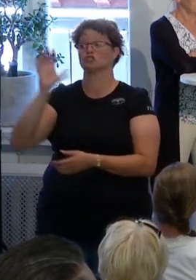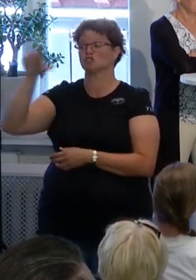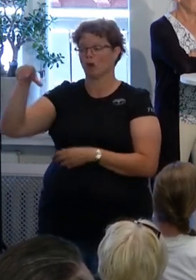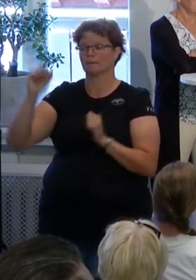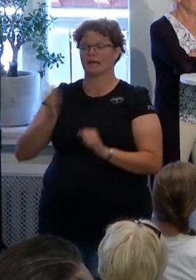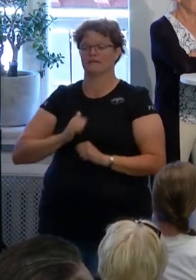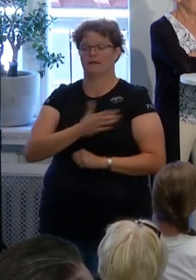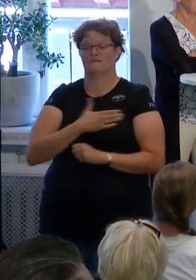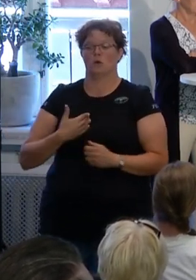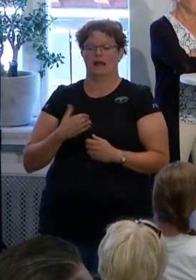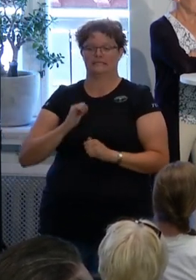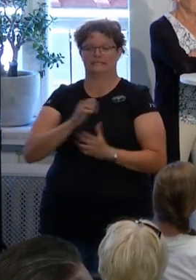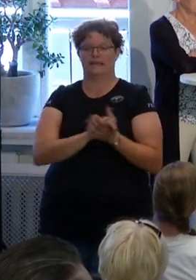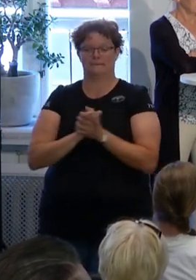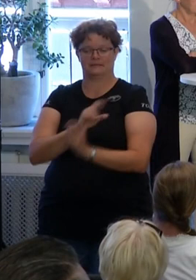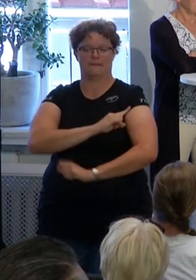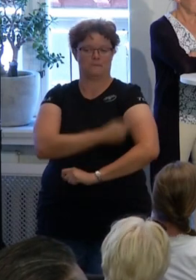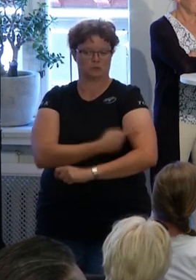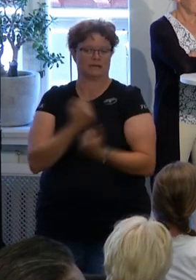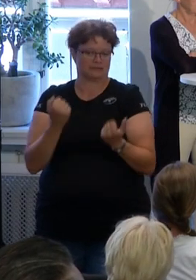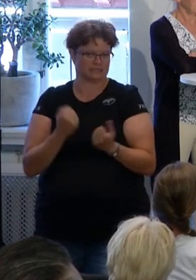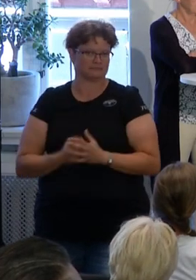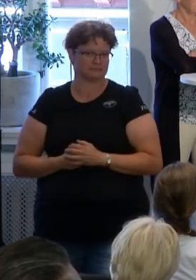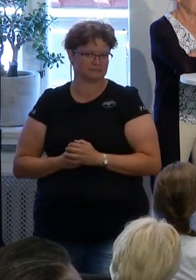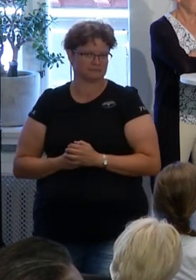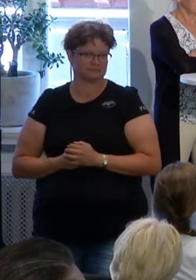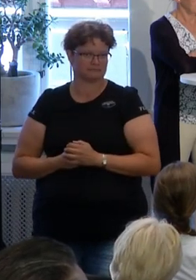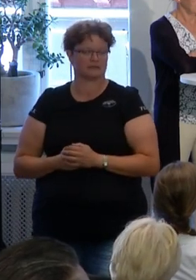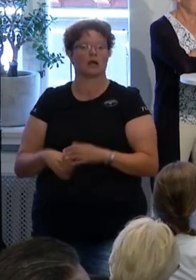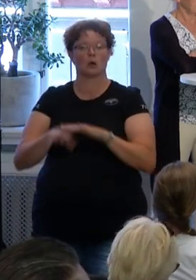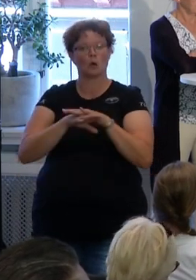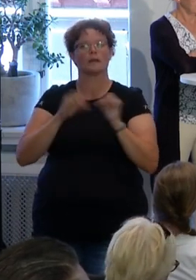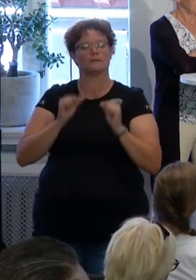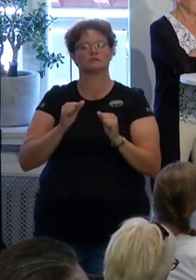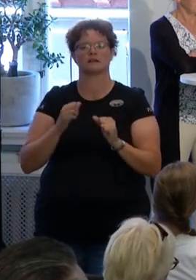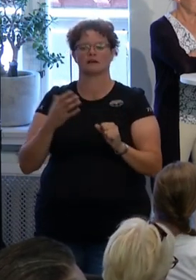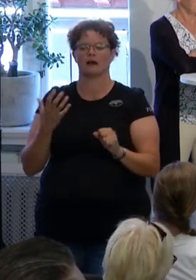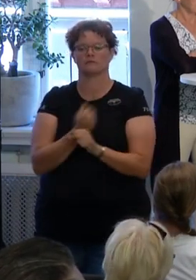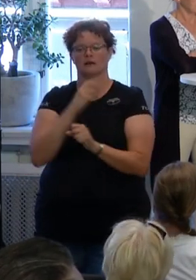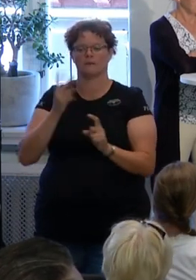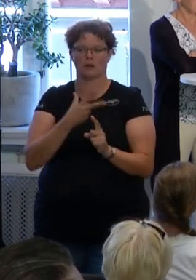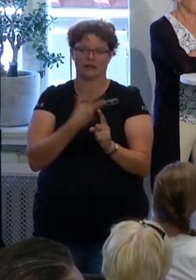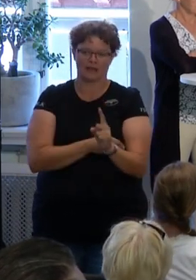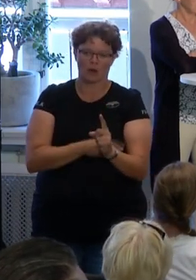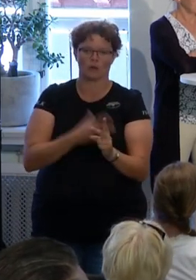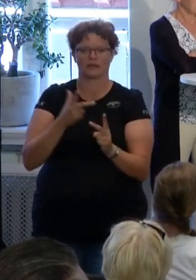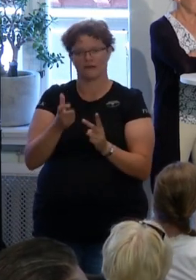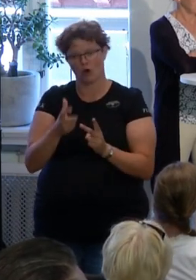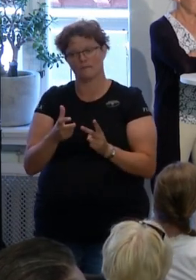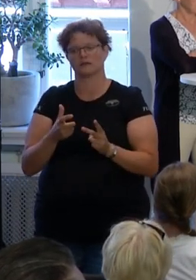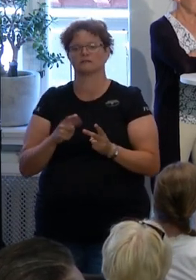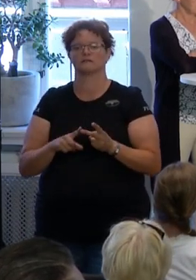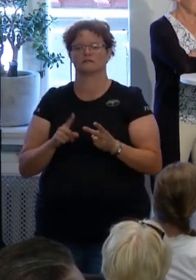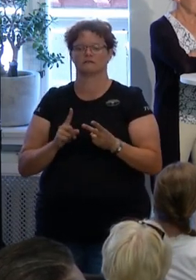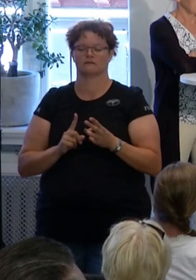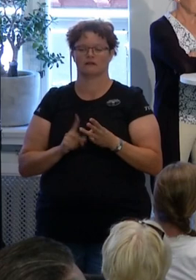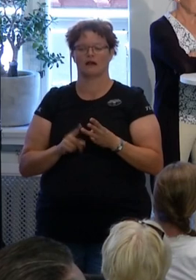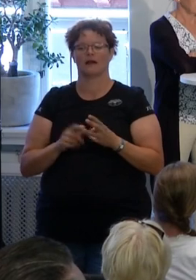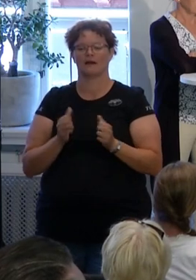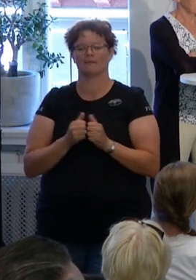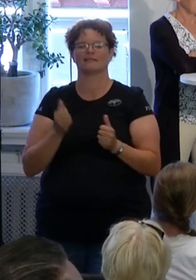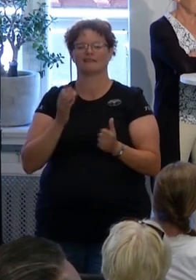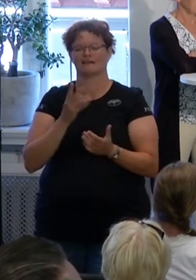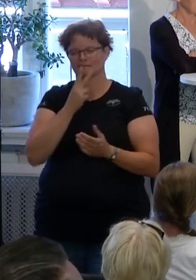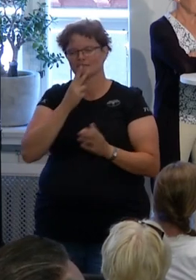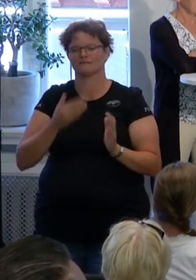våra gemensamma muskler. Och i grund och botten behöver vi komma åt både narkotikan, vapen, men säkra